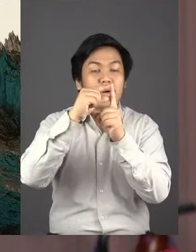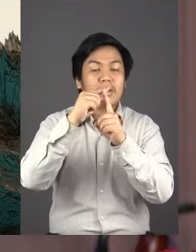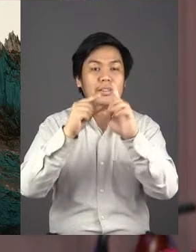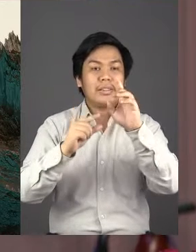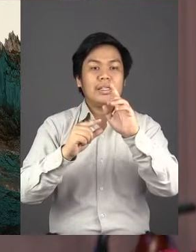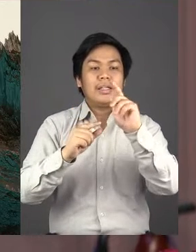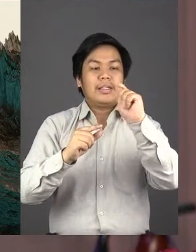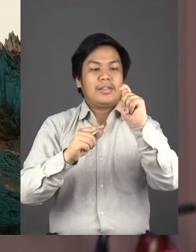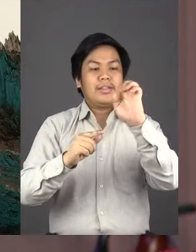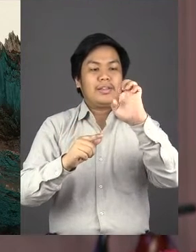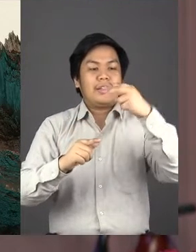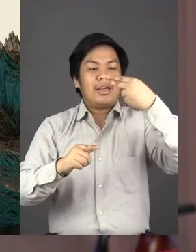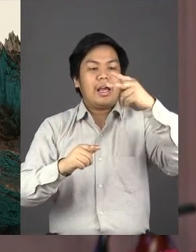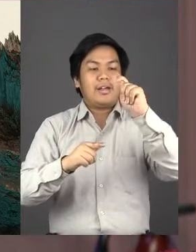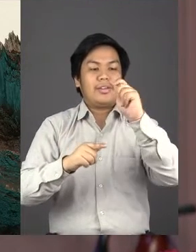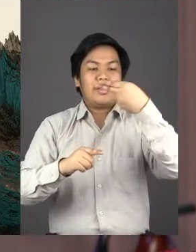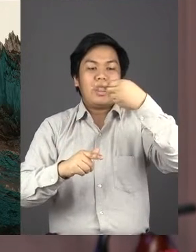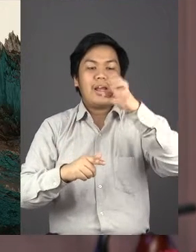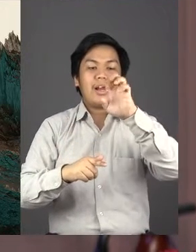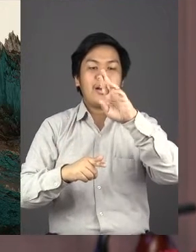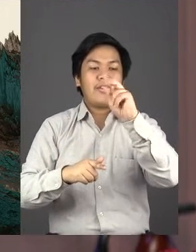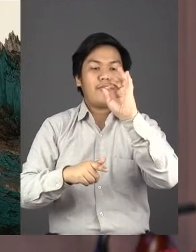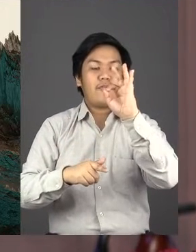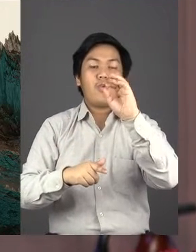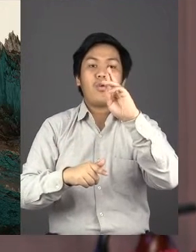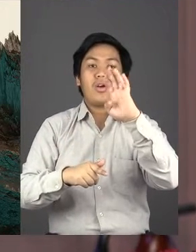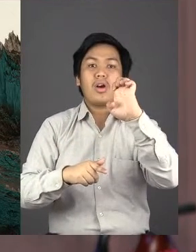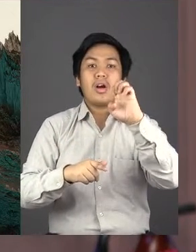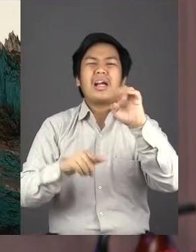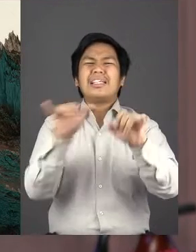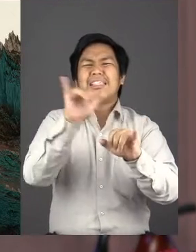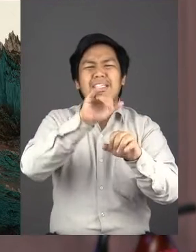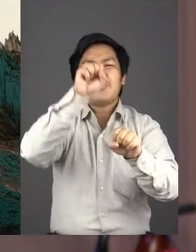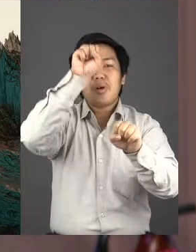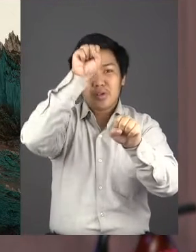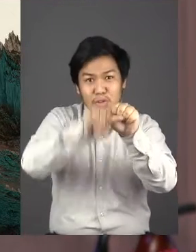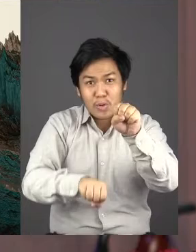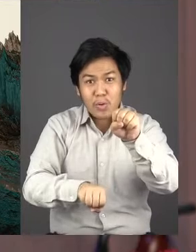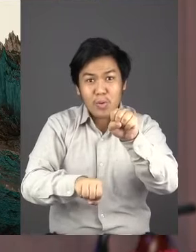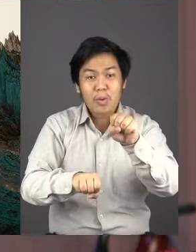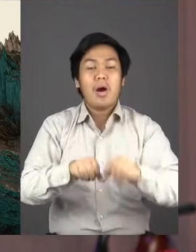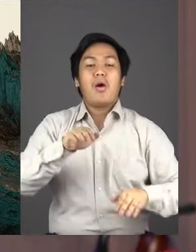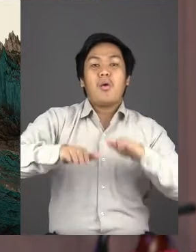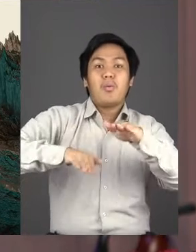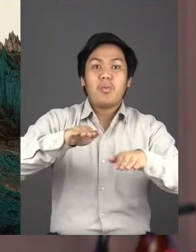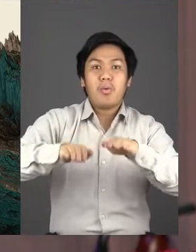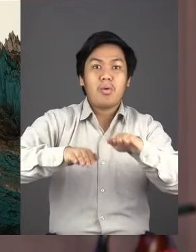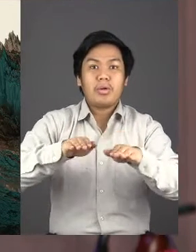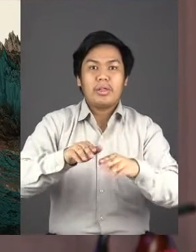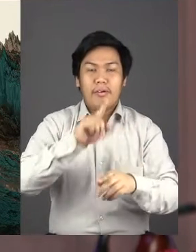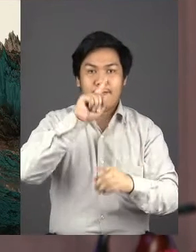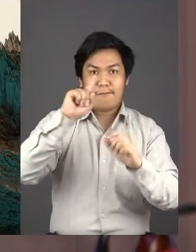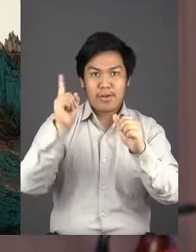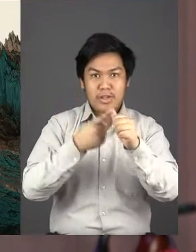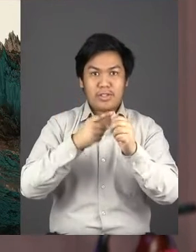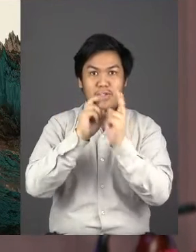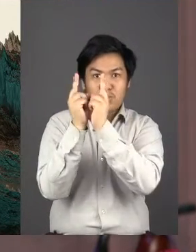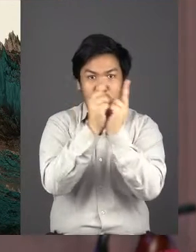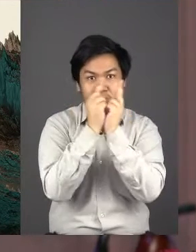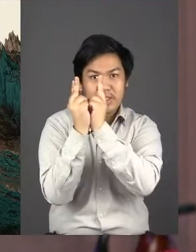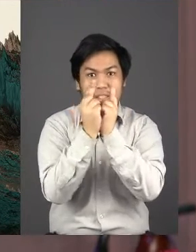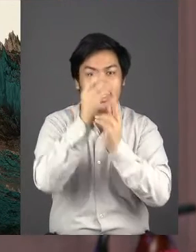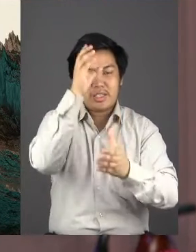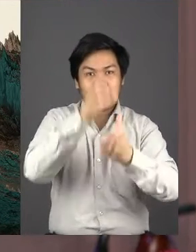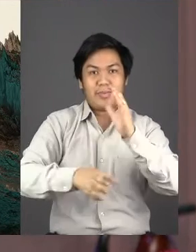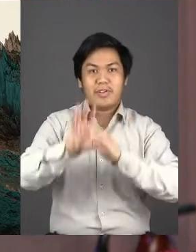therefore. No, therefore. So halimbawa, yung paglakad ng may pagkakaisa, ang una niyang panawagan sa